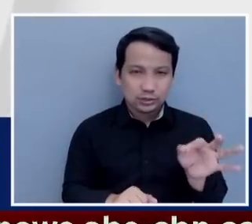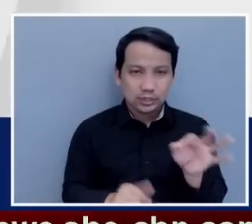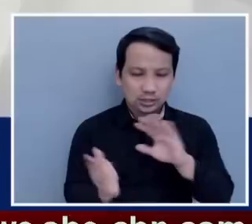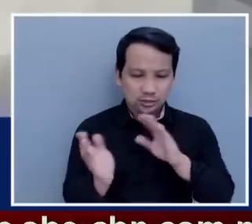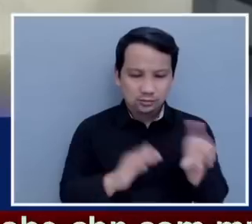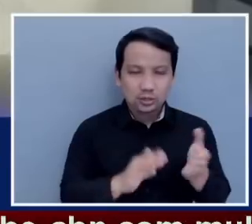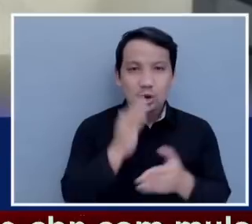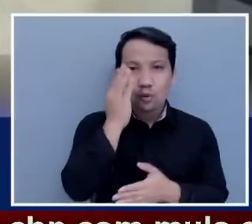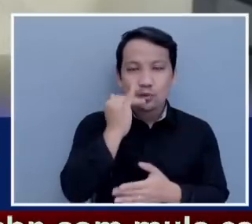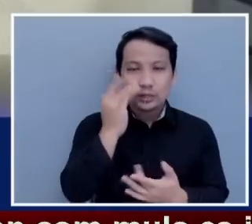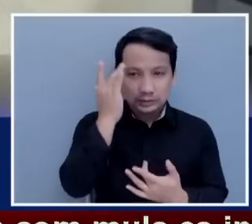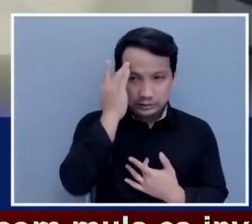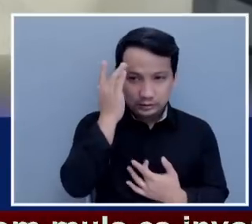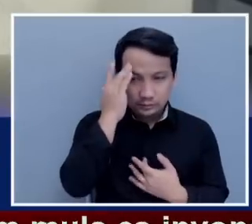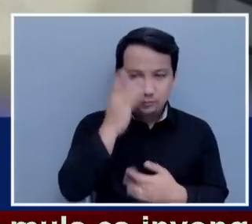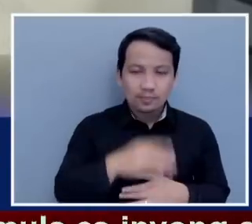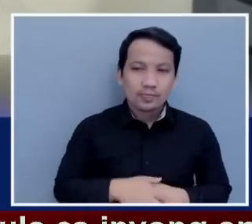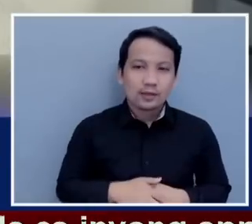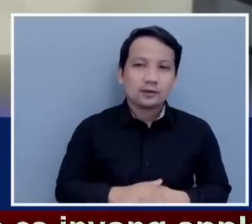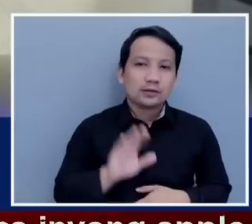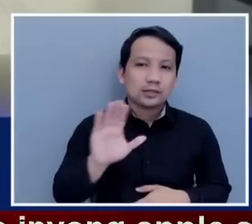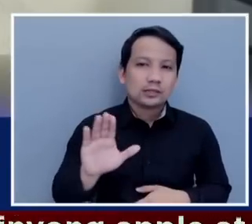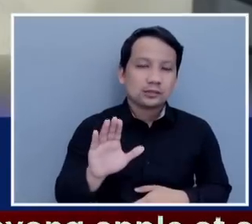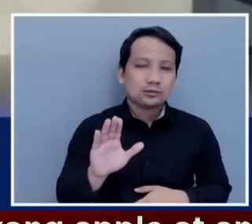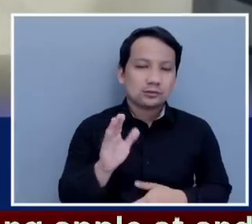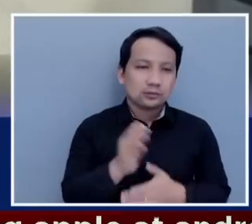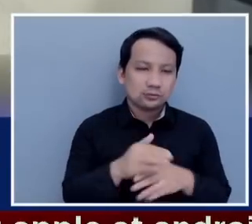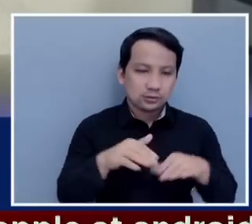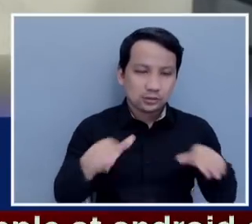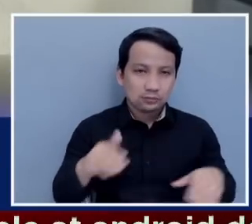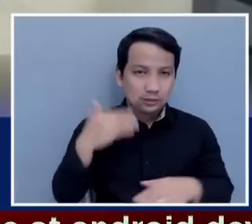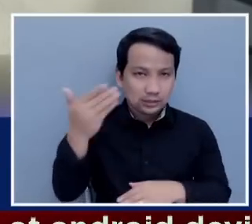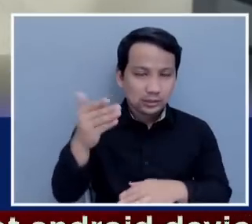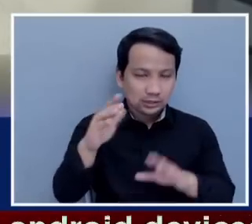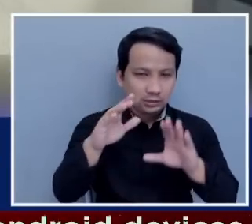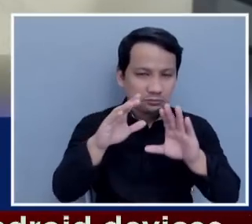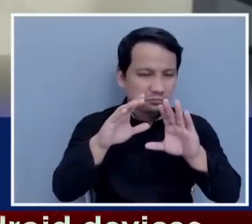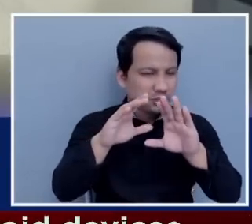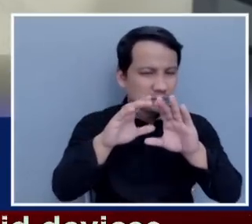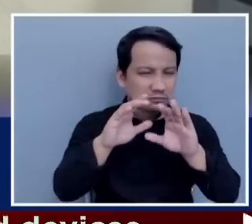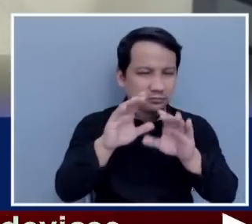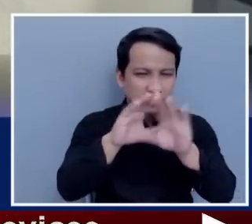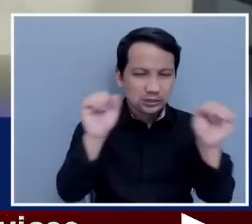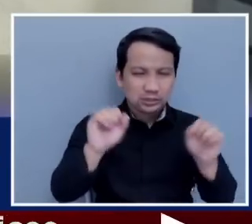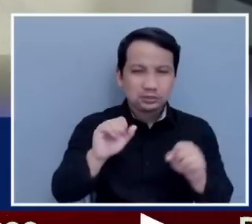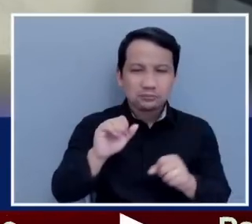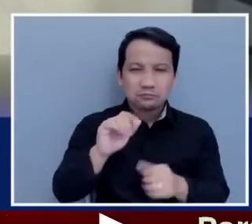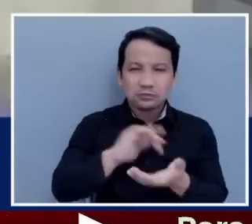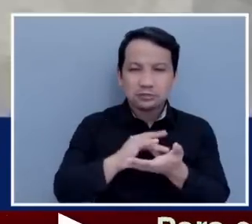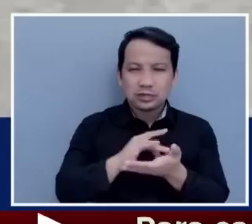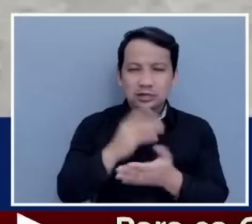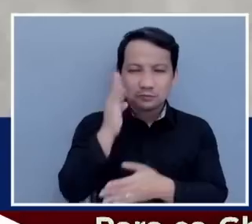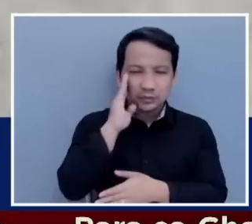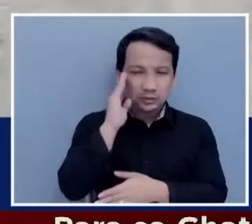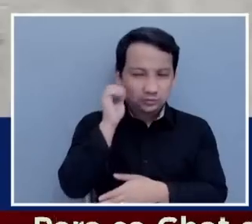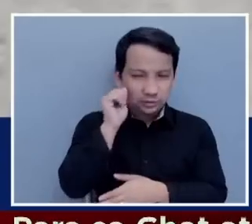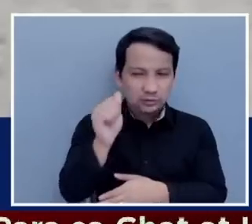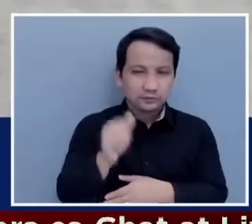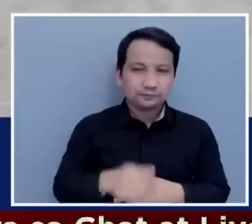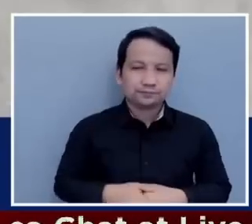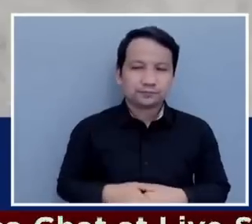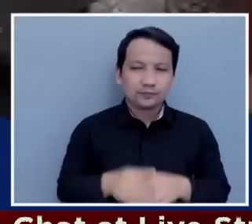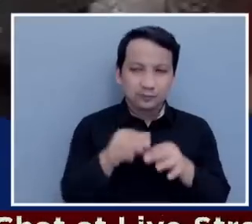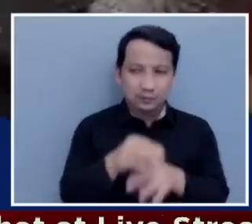sa sakit. Ayon sa pediatrician at dating Pangulo ng Philippine Medical Association na si Dr. Benito Atienza,